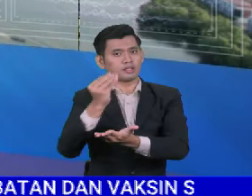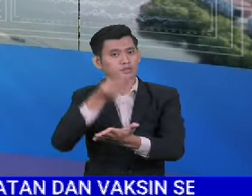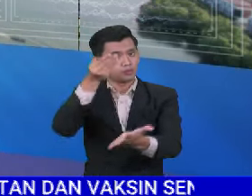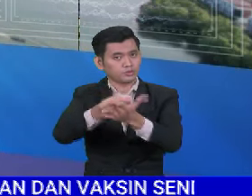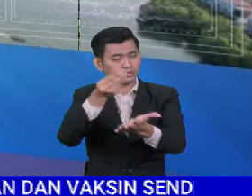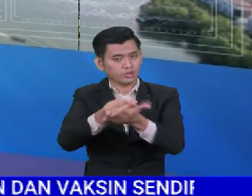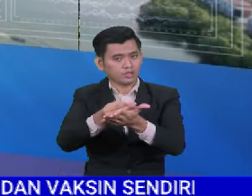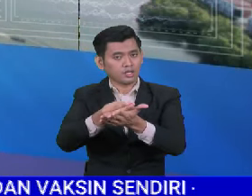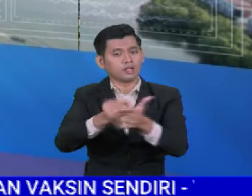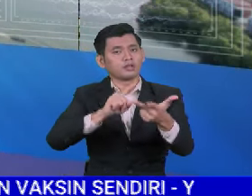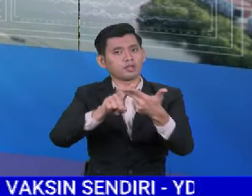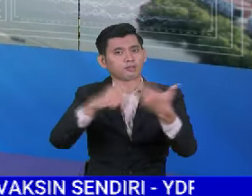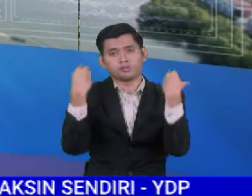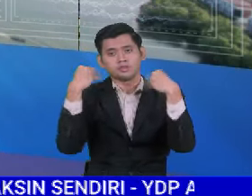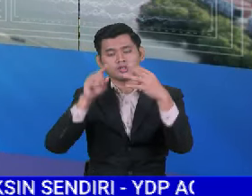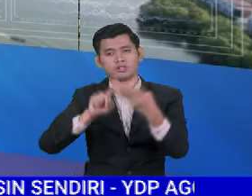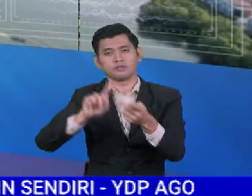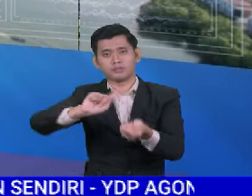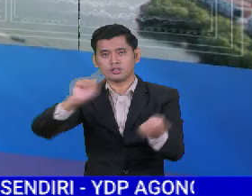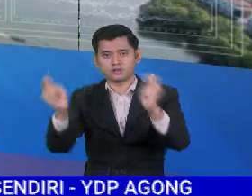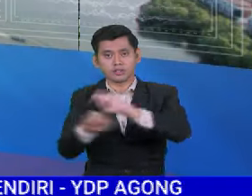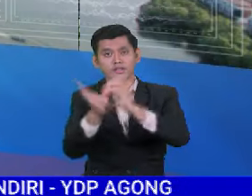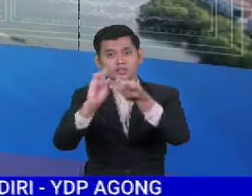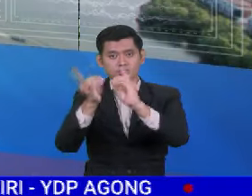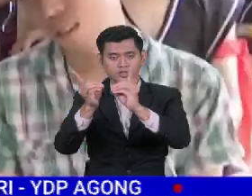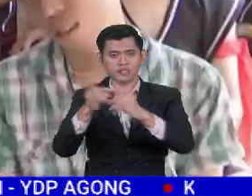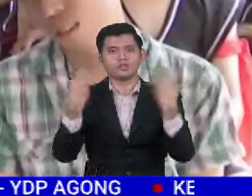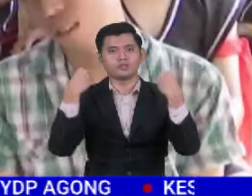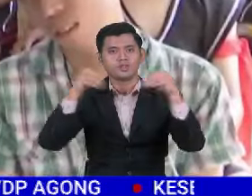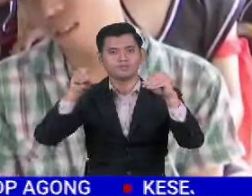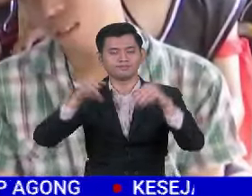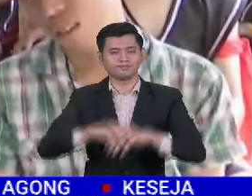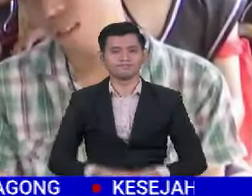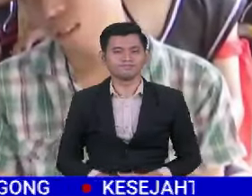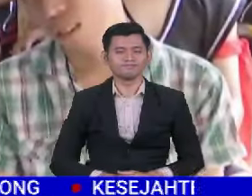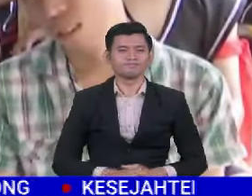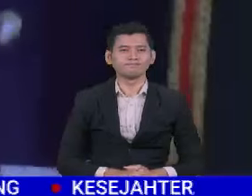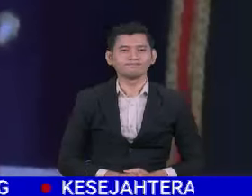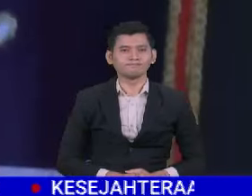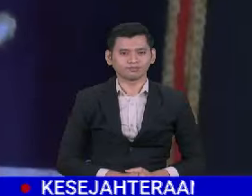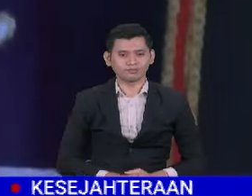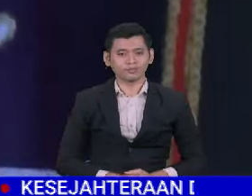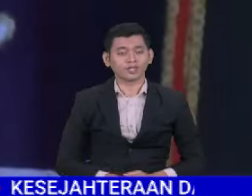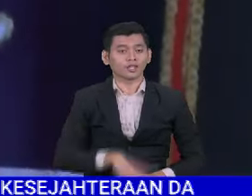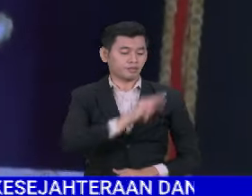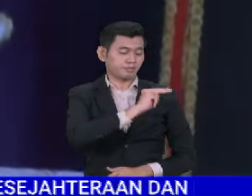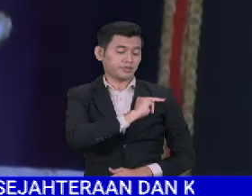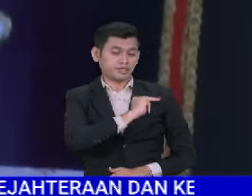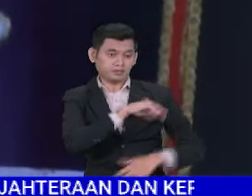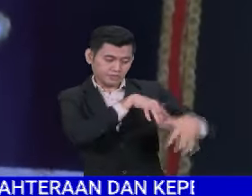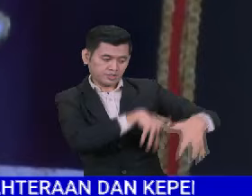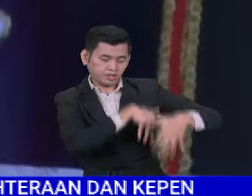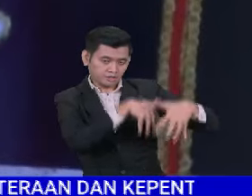keuangan pemasaran dan transformasi pendidikan Alan Hai menurut Menteri Pertanian